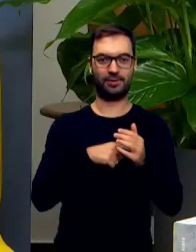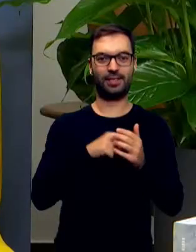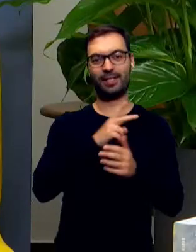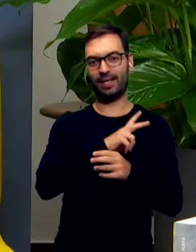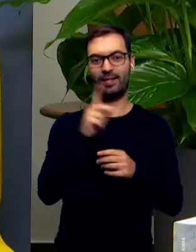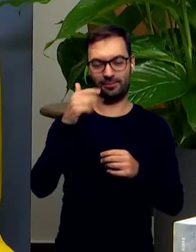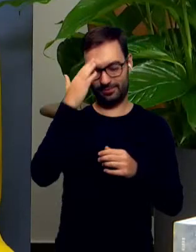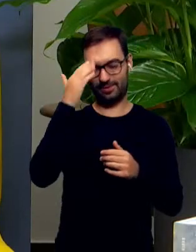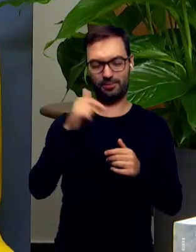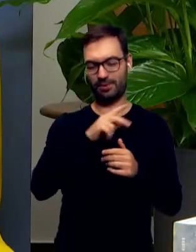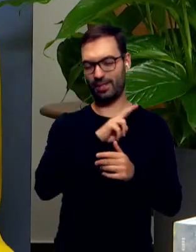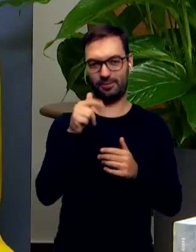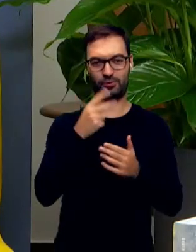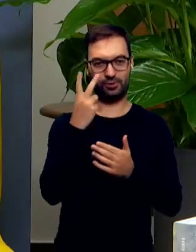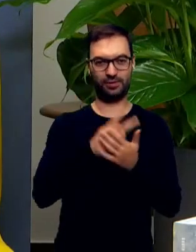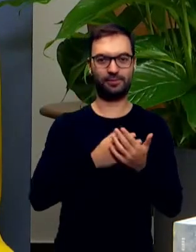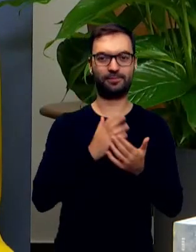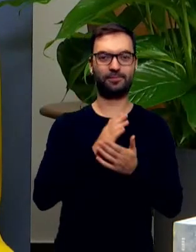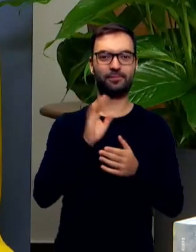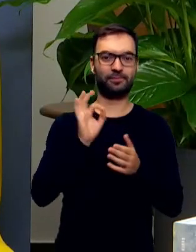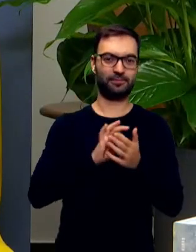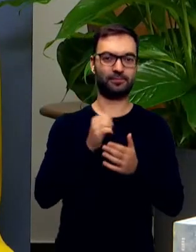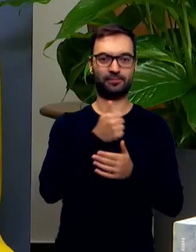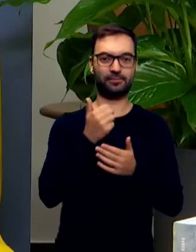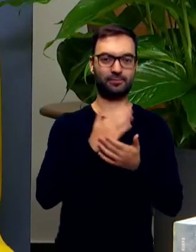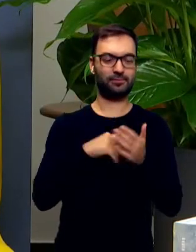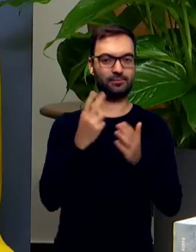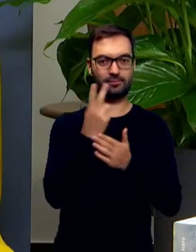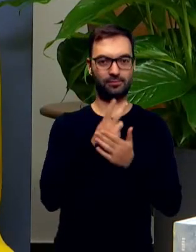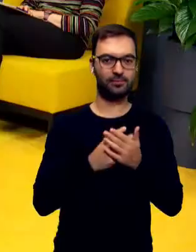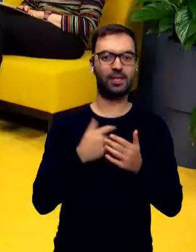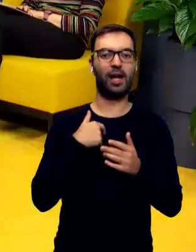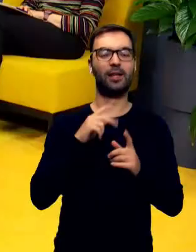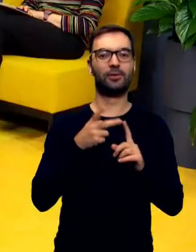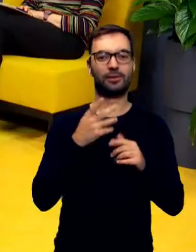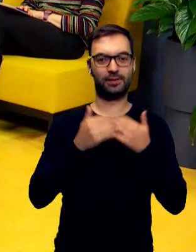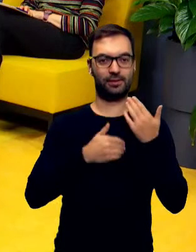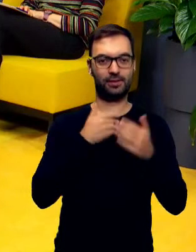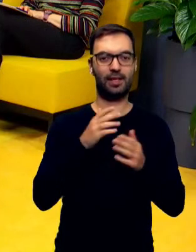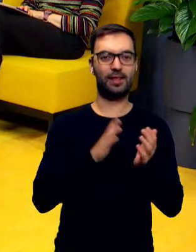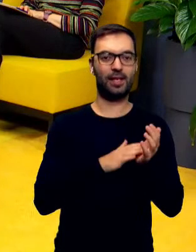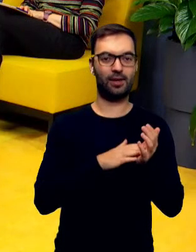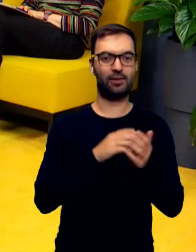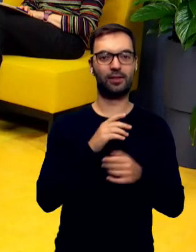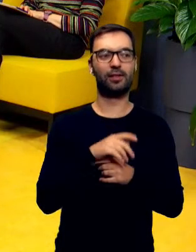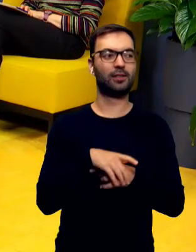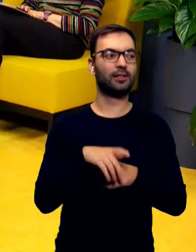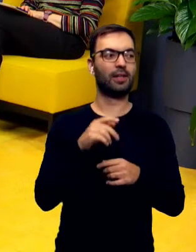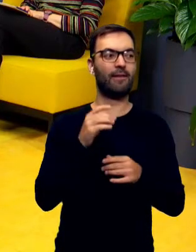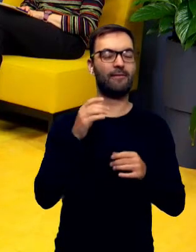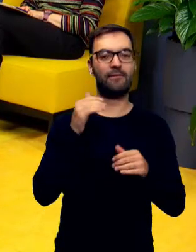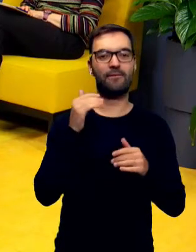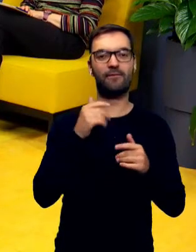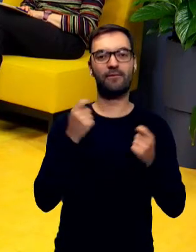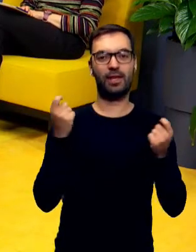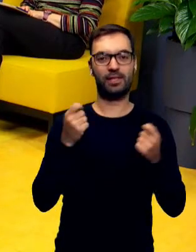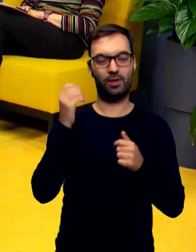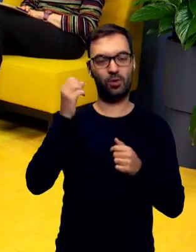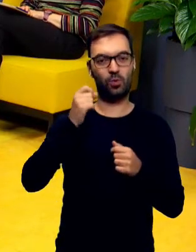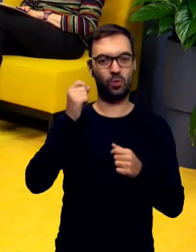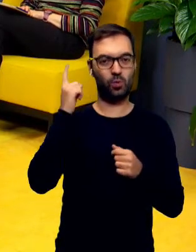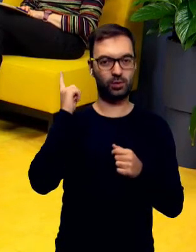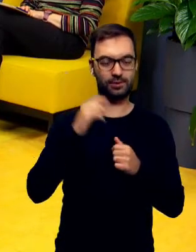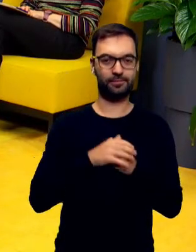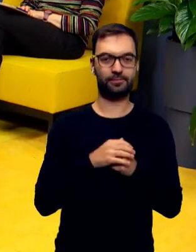Państwo pewnie wiedzieli już, bo już mają Państwo za sobą lekturę. Ale Pani Beato, jeszcze chciałam pogratulować nagrody w Lądku Zdroju na Festiwalu Górskim za Dziękuję. Pięć